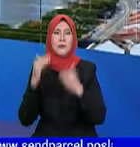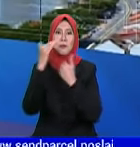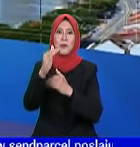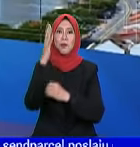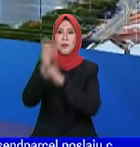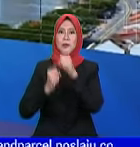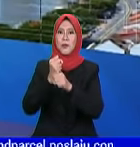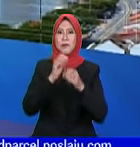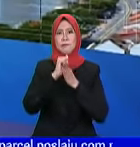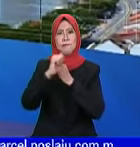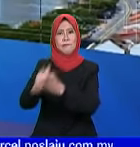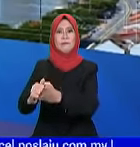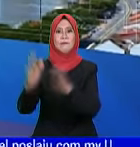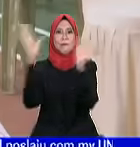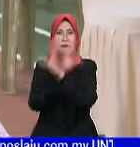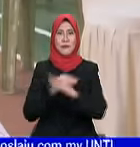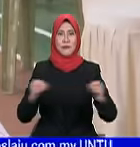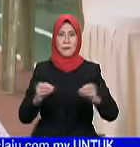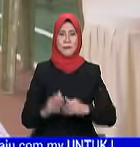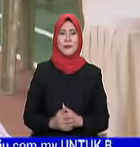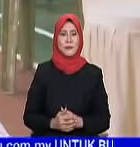5 tahun menerajui Sarawak.